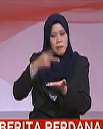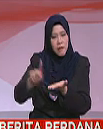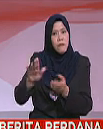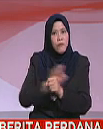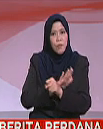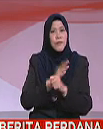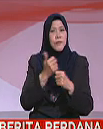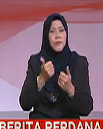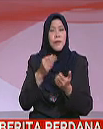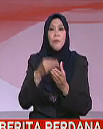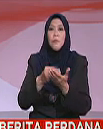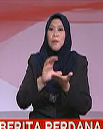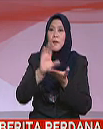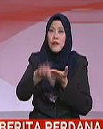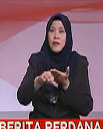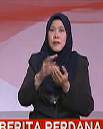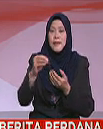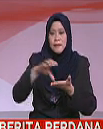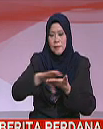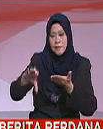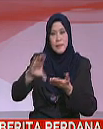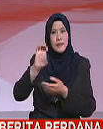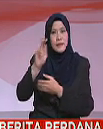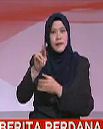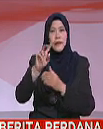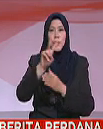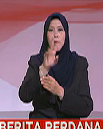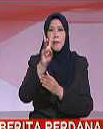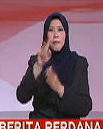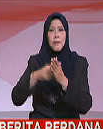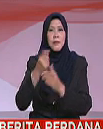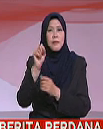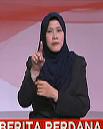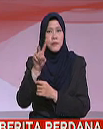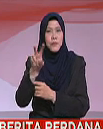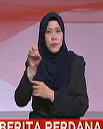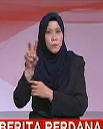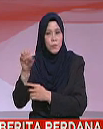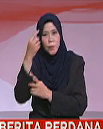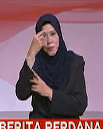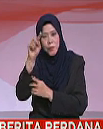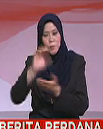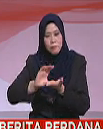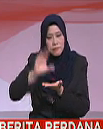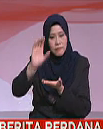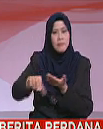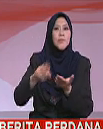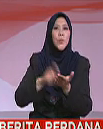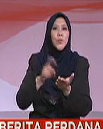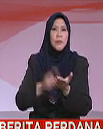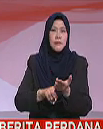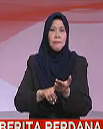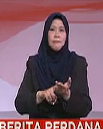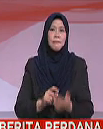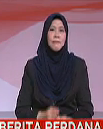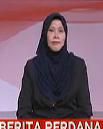penuh dalam bentuk tunai dan sekeping cek bertarikh 26 November 2020 bertujuan melunaskan hutang tersebut.